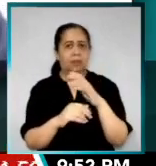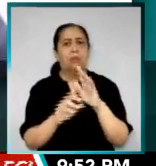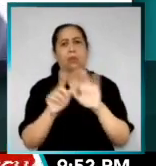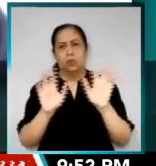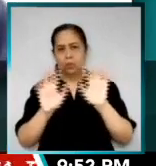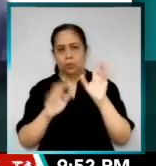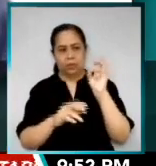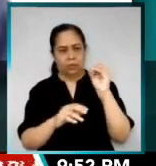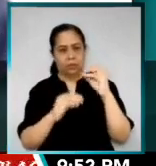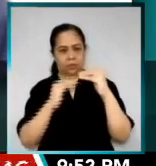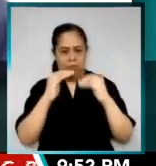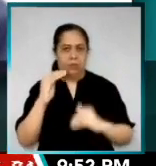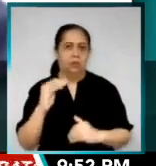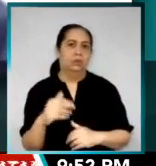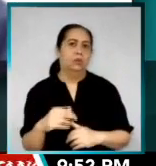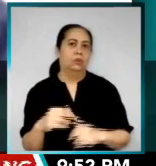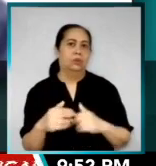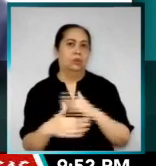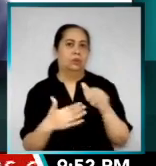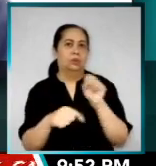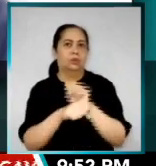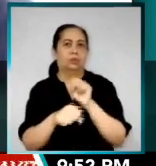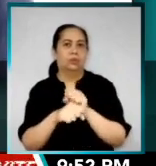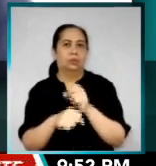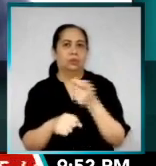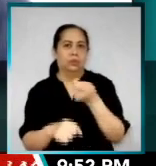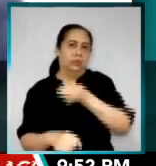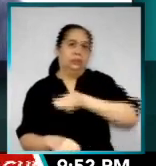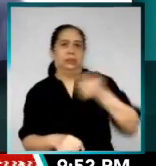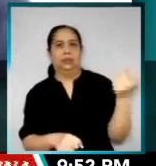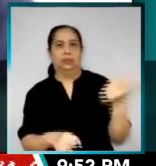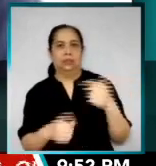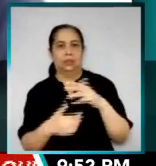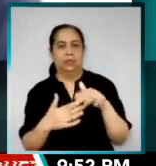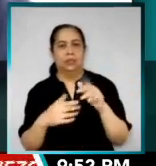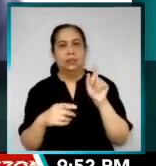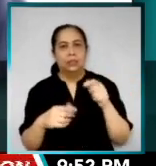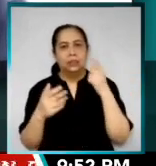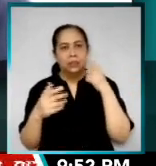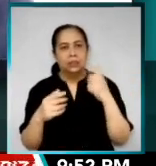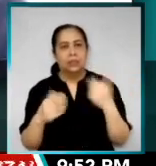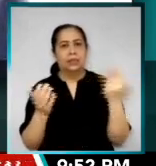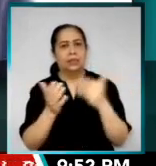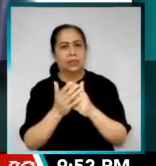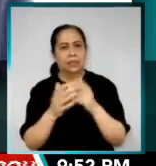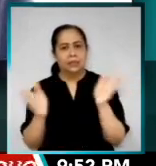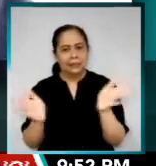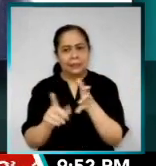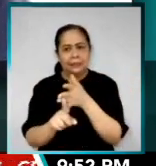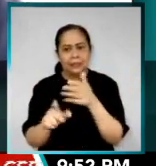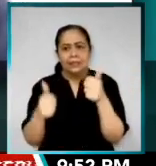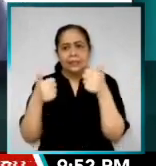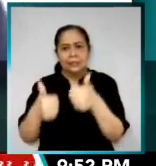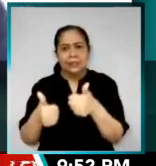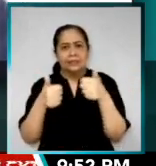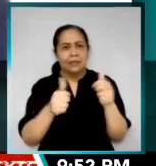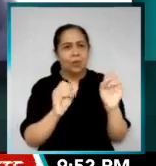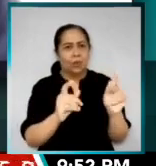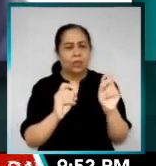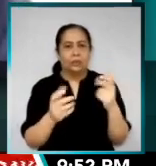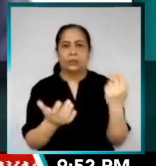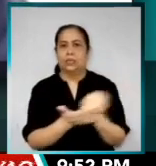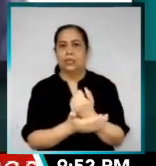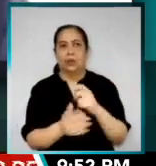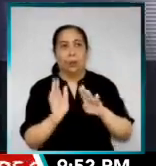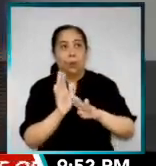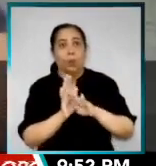below. Alas buong workforce ang tinanggal mo dyan, no? We have to now reconvince our employees that it is safe. Sayang ang momentum natin. We don't have